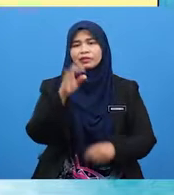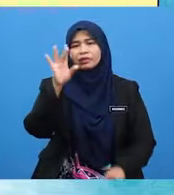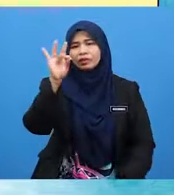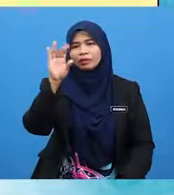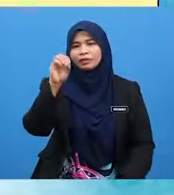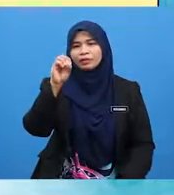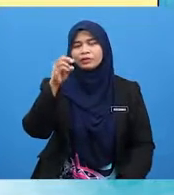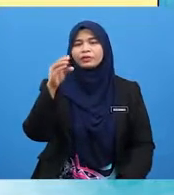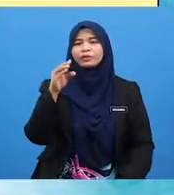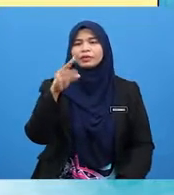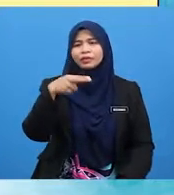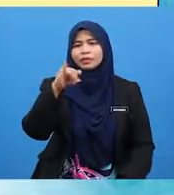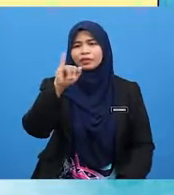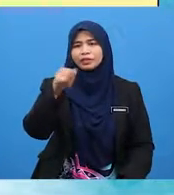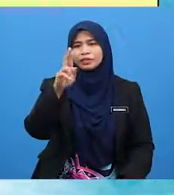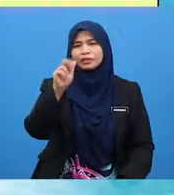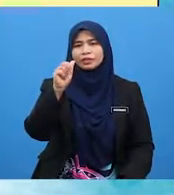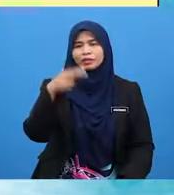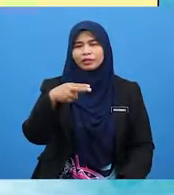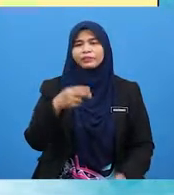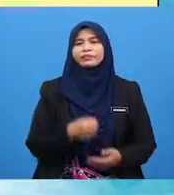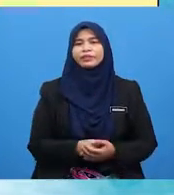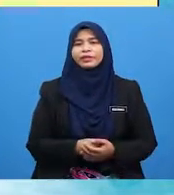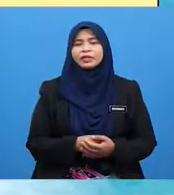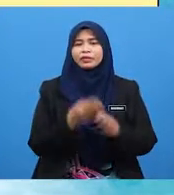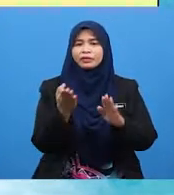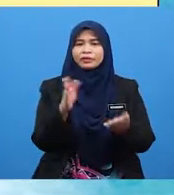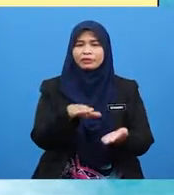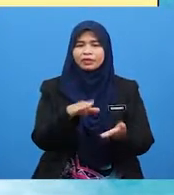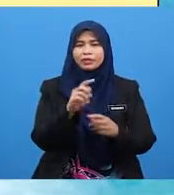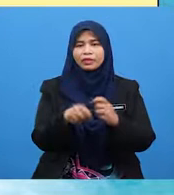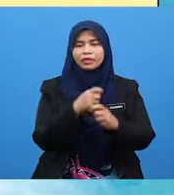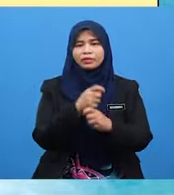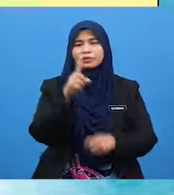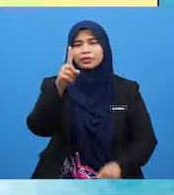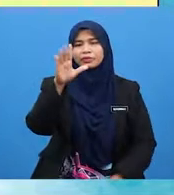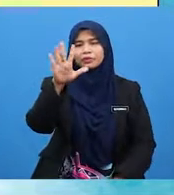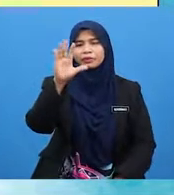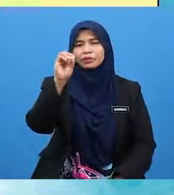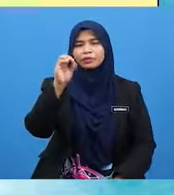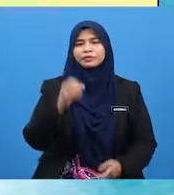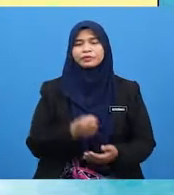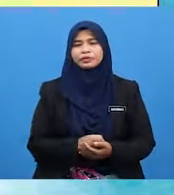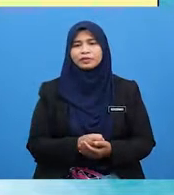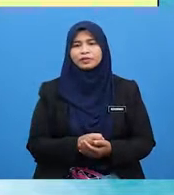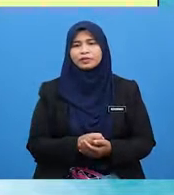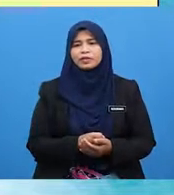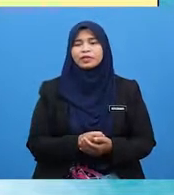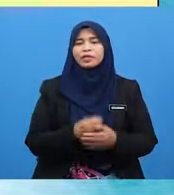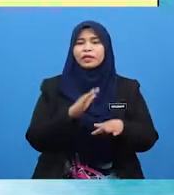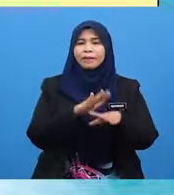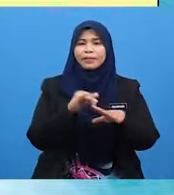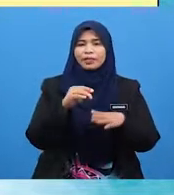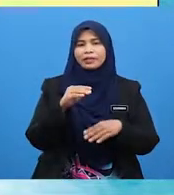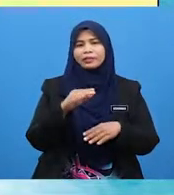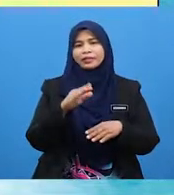wafat pada tahun 150 Hijrah. Abu Hanifah adalah panggilan atau kunyah yang